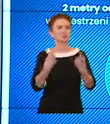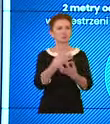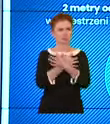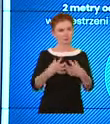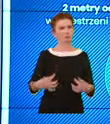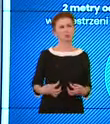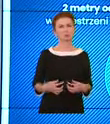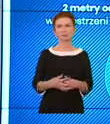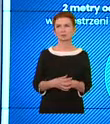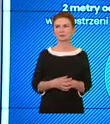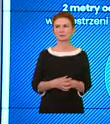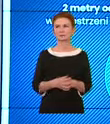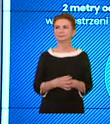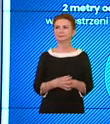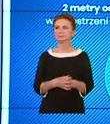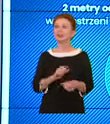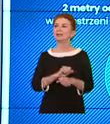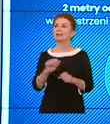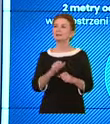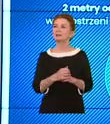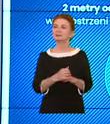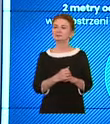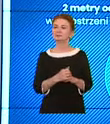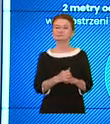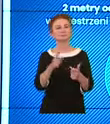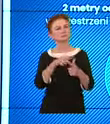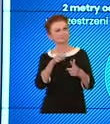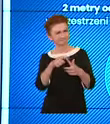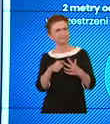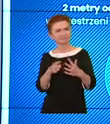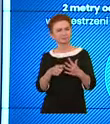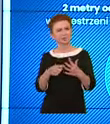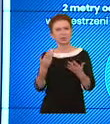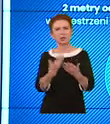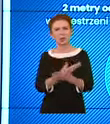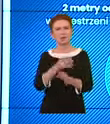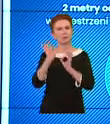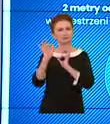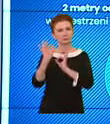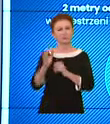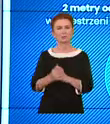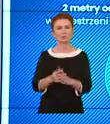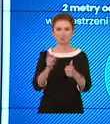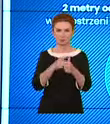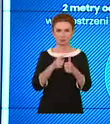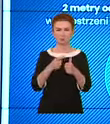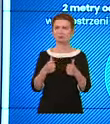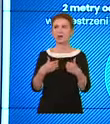gospodarczej mamy przede wszystkim kilka takich nowych komunikatów. Po pierwsze,